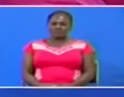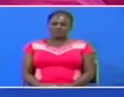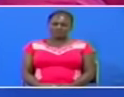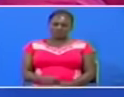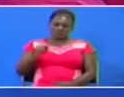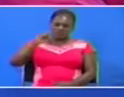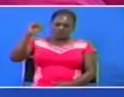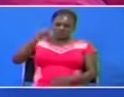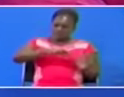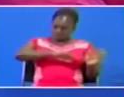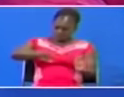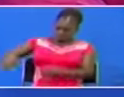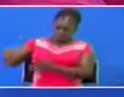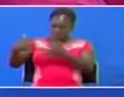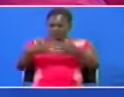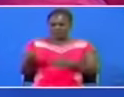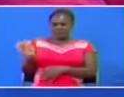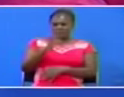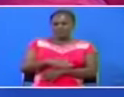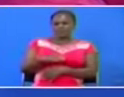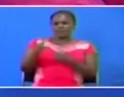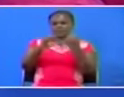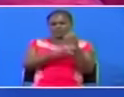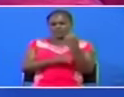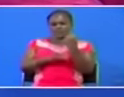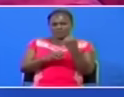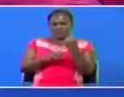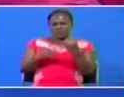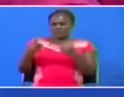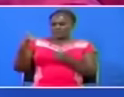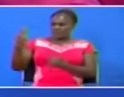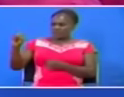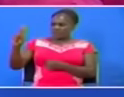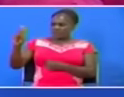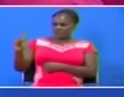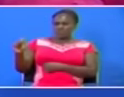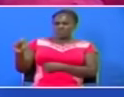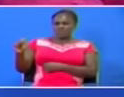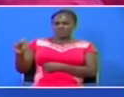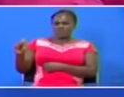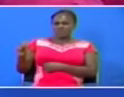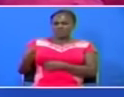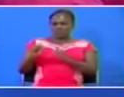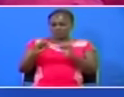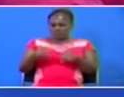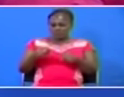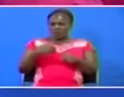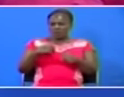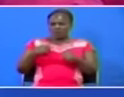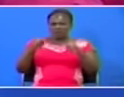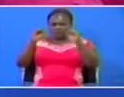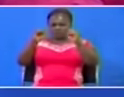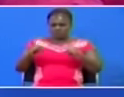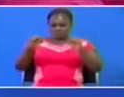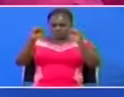Tukiachana na hayo ya Wamarekani, turejee humu nchini. Katibu Mkuu wa Muungano wa Walimu Wilson Sosion ametishia kuandaa mgomo na